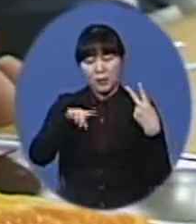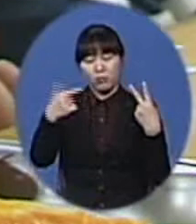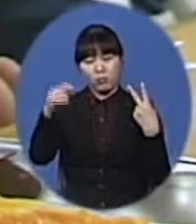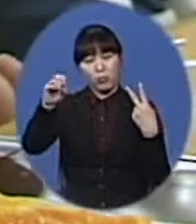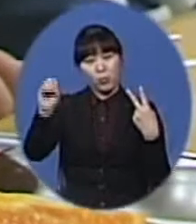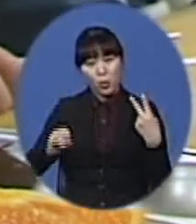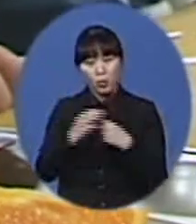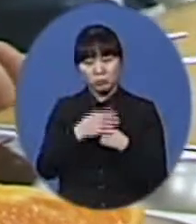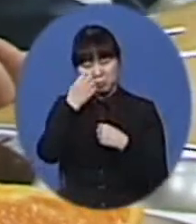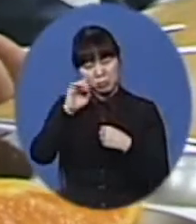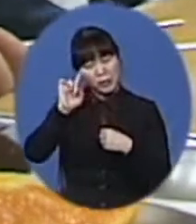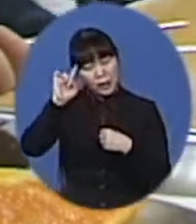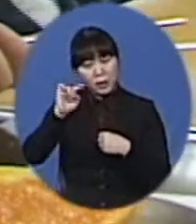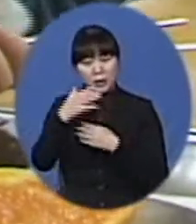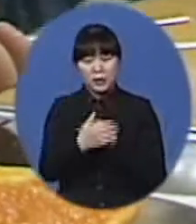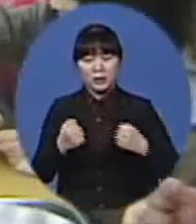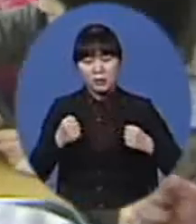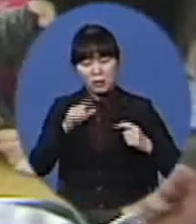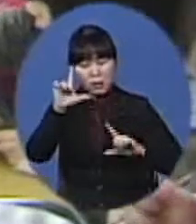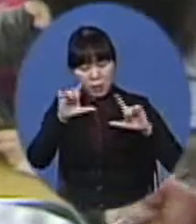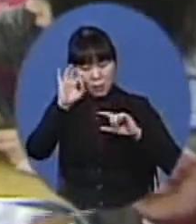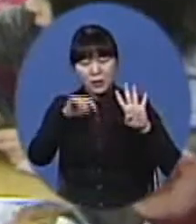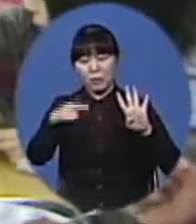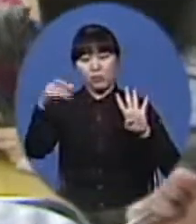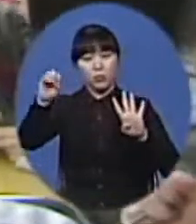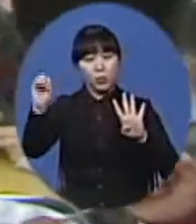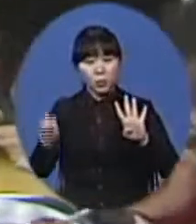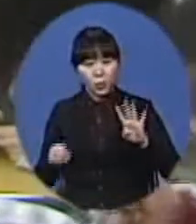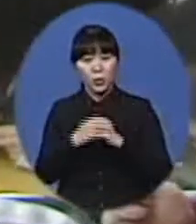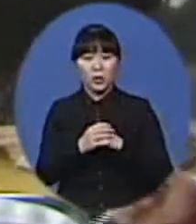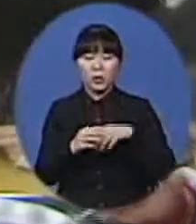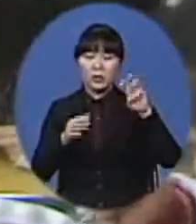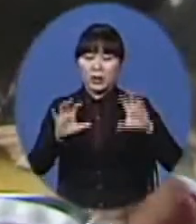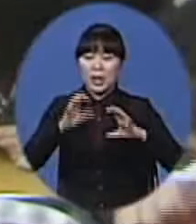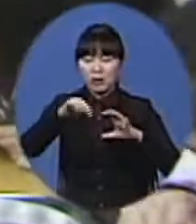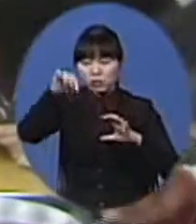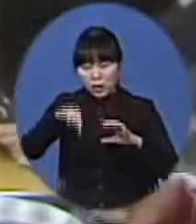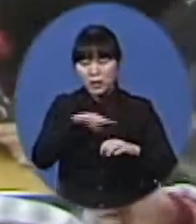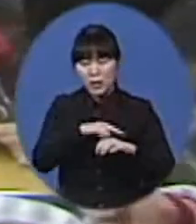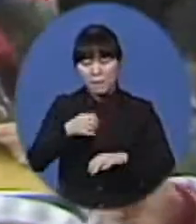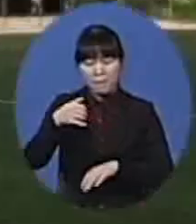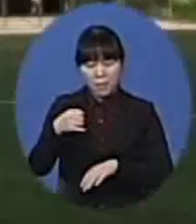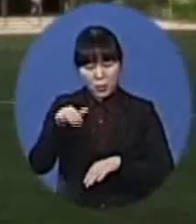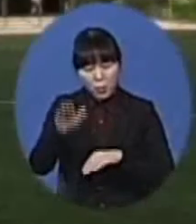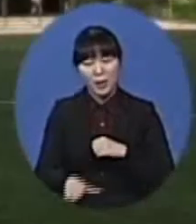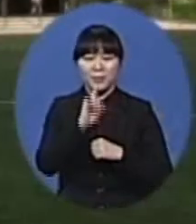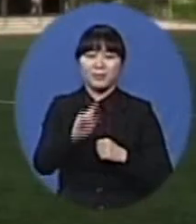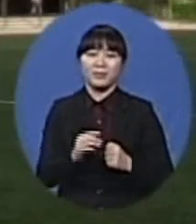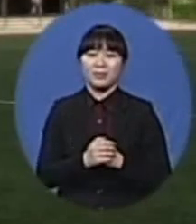2.6%, 우울과 짜증 등 신체 증상은 4.6%로 30개국 중 가장 낮은 수치를